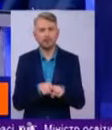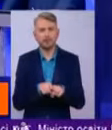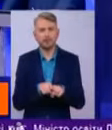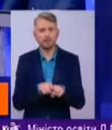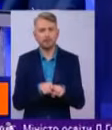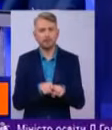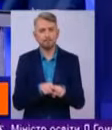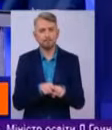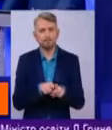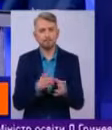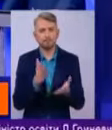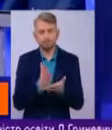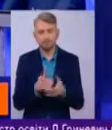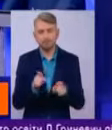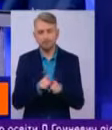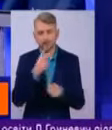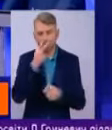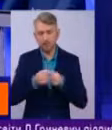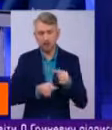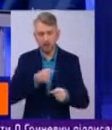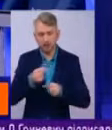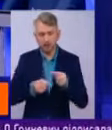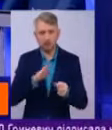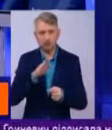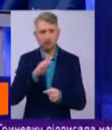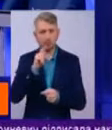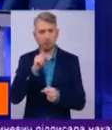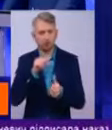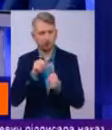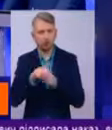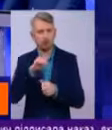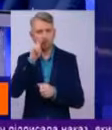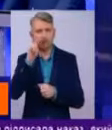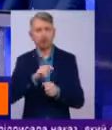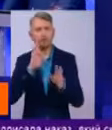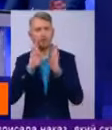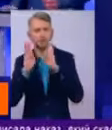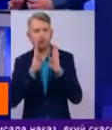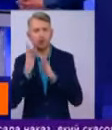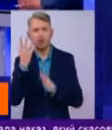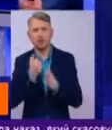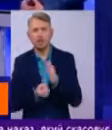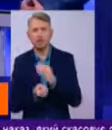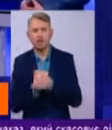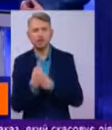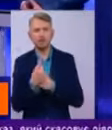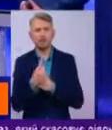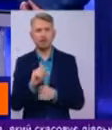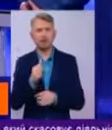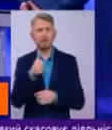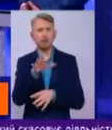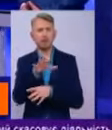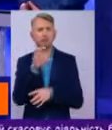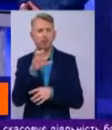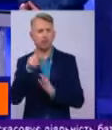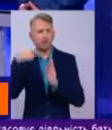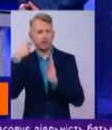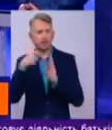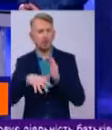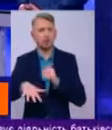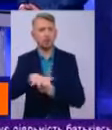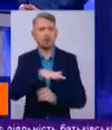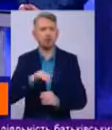склалася вже традиція в українському, особливо в Фейсбуку, коли з'являється там перше фото зі знімального